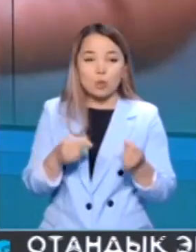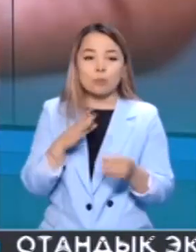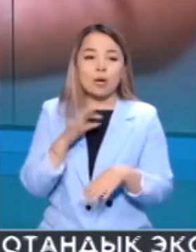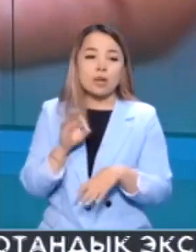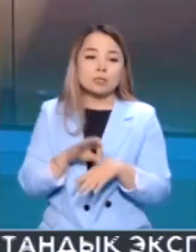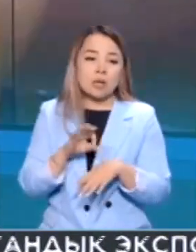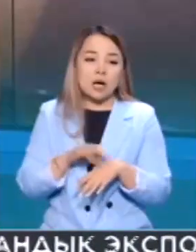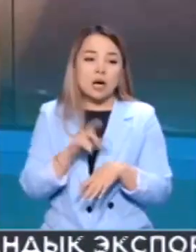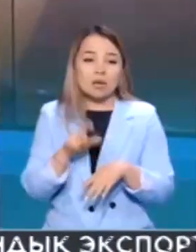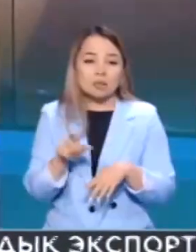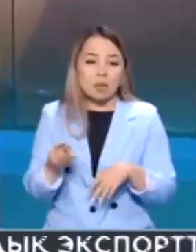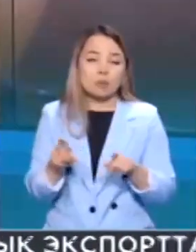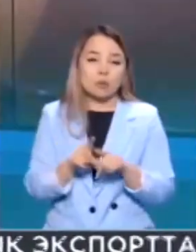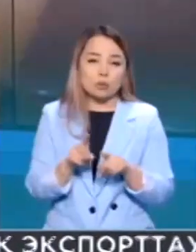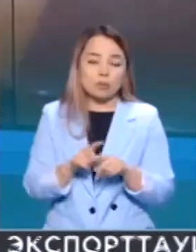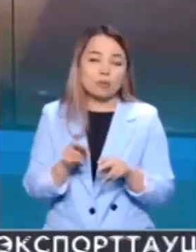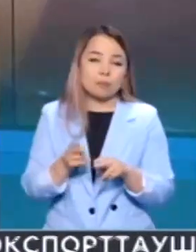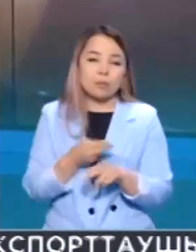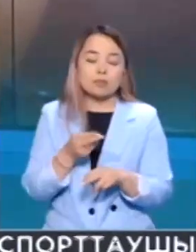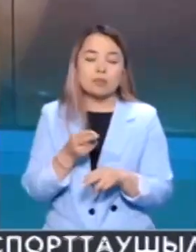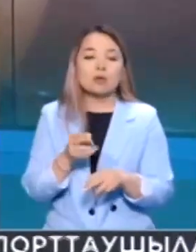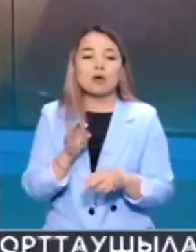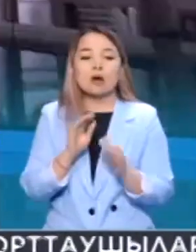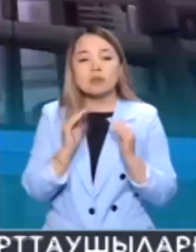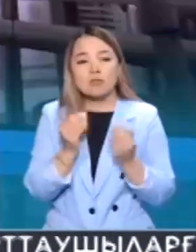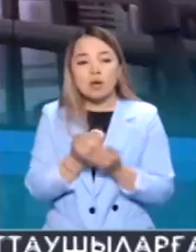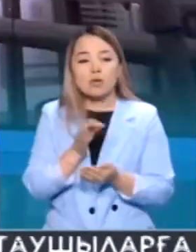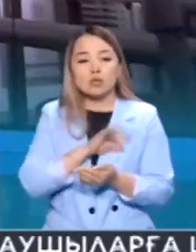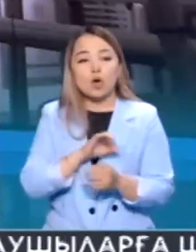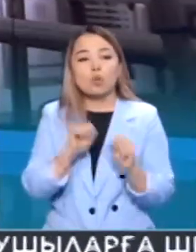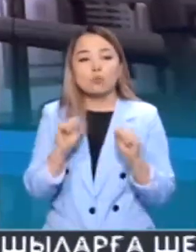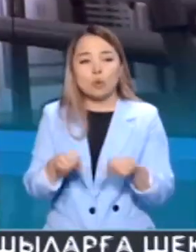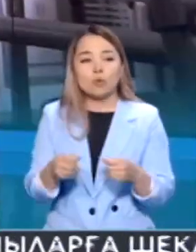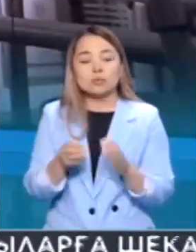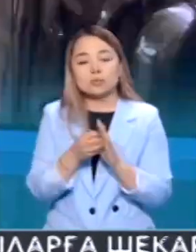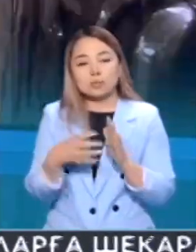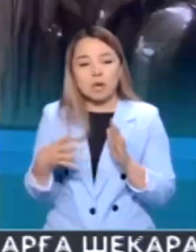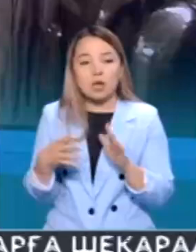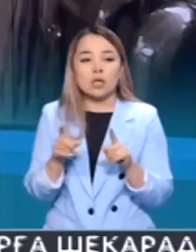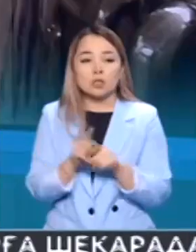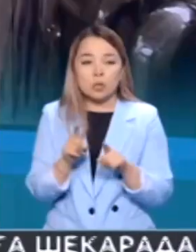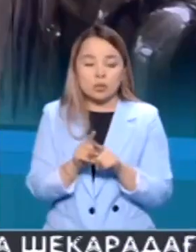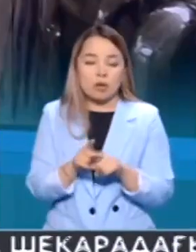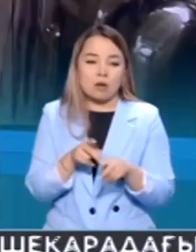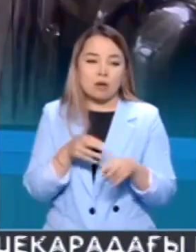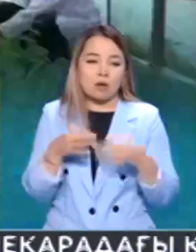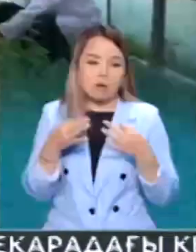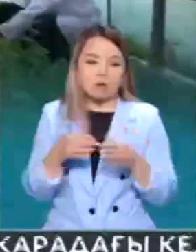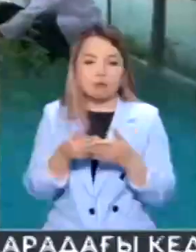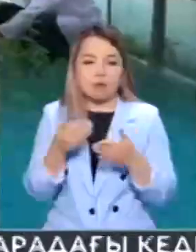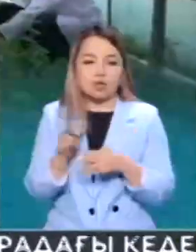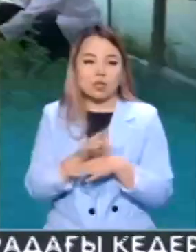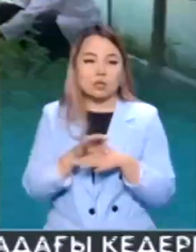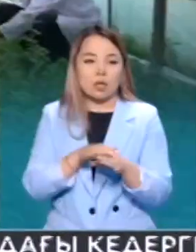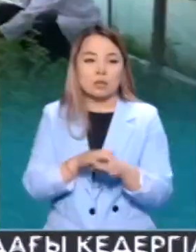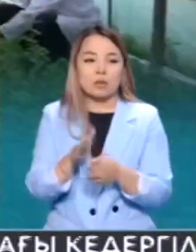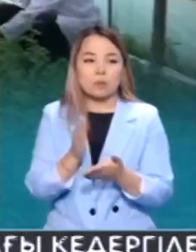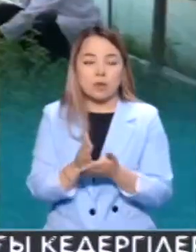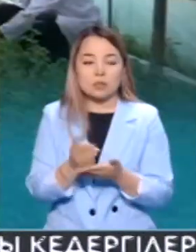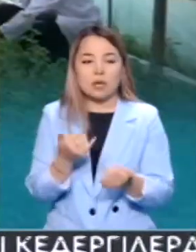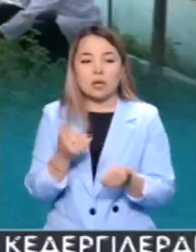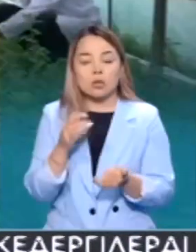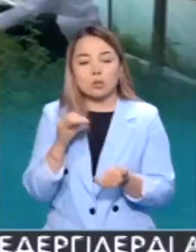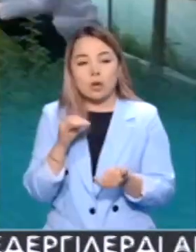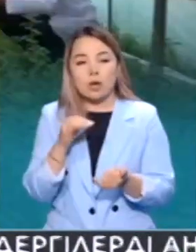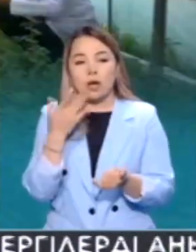дертіне шалдыққандардың өзі шектеусіз тұтына алады. Өнім қатерлі ісіктің де алдын алады. Стевия оңтүстік